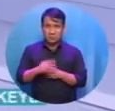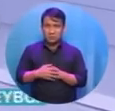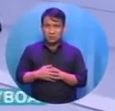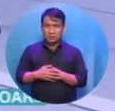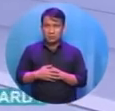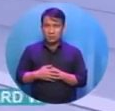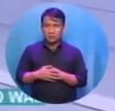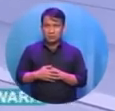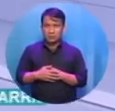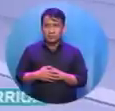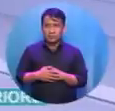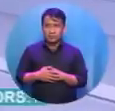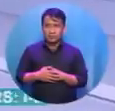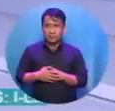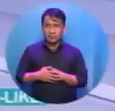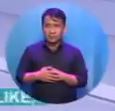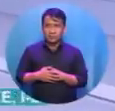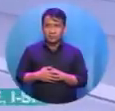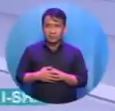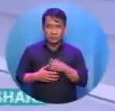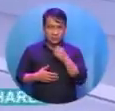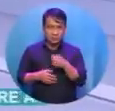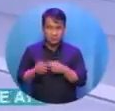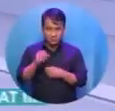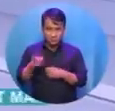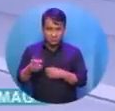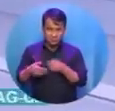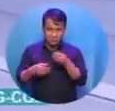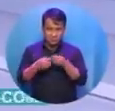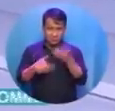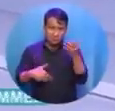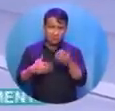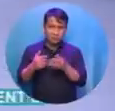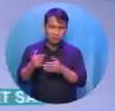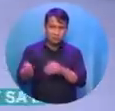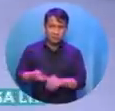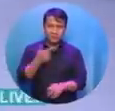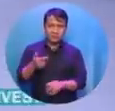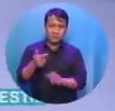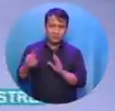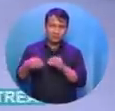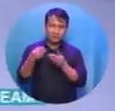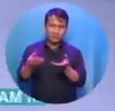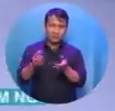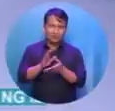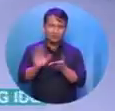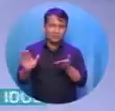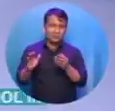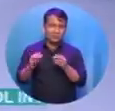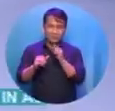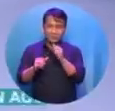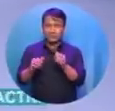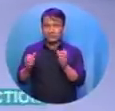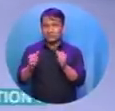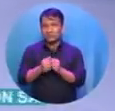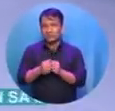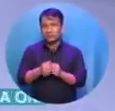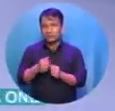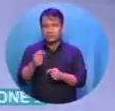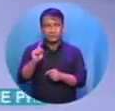tawagin ng mga basher. Baka may sinasabi dyan na, oy, ha, ang tagal yung mamigay ng pera. Eh, huwag mo isama yan. Okay, sige.